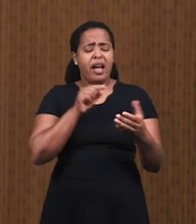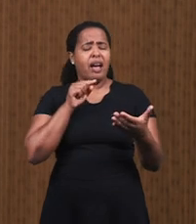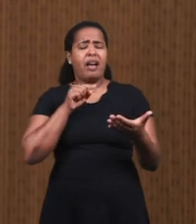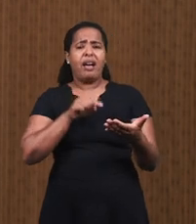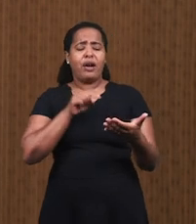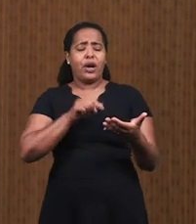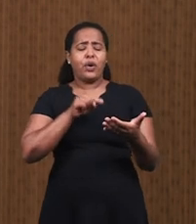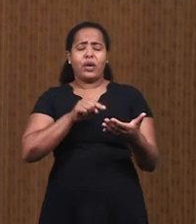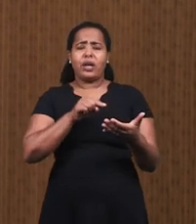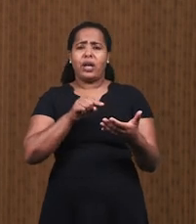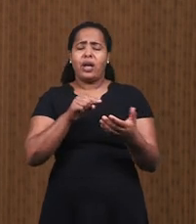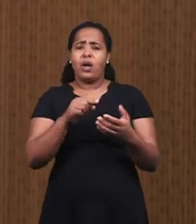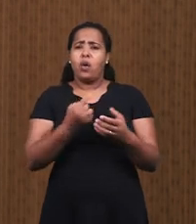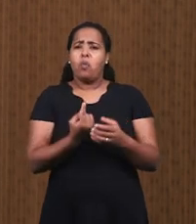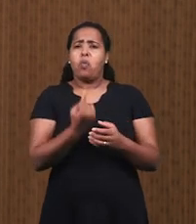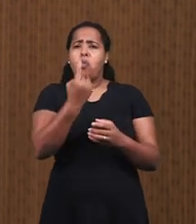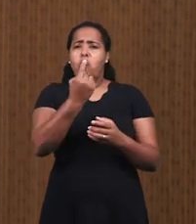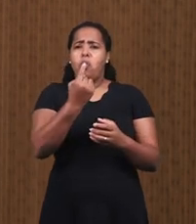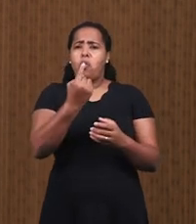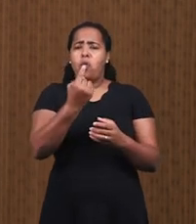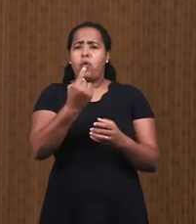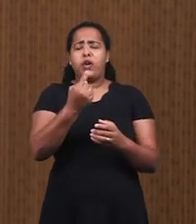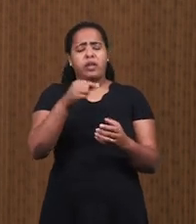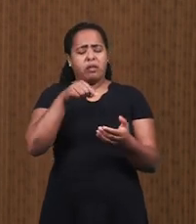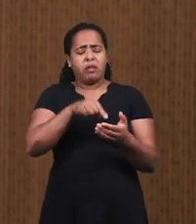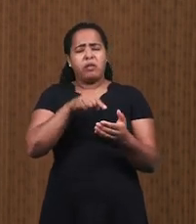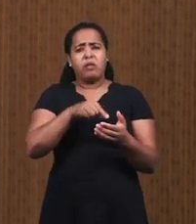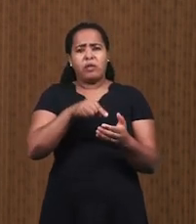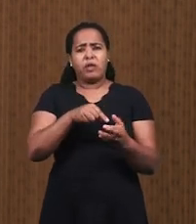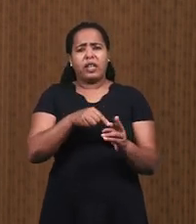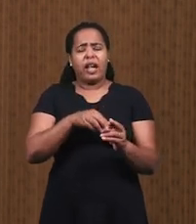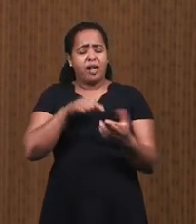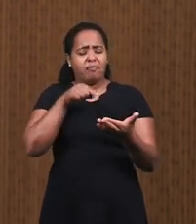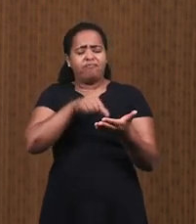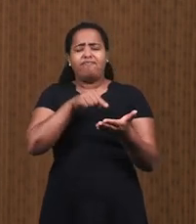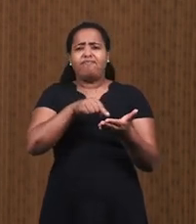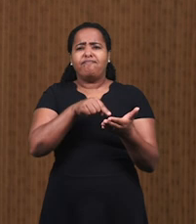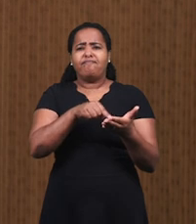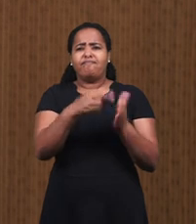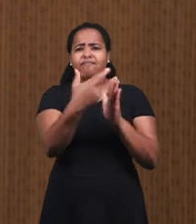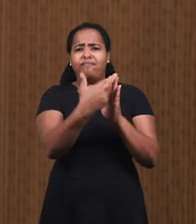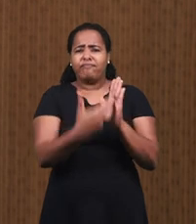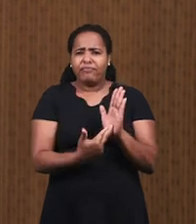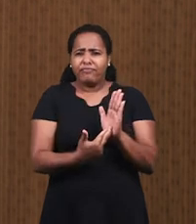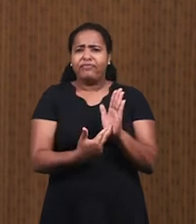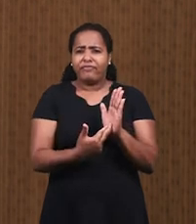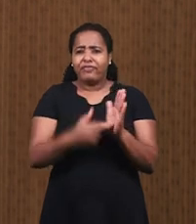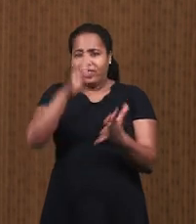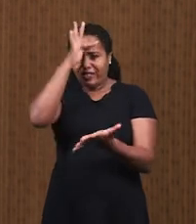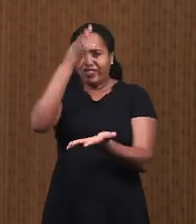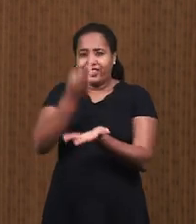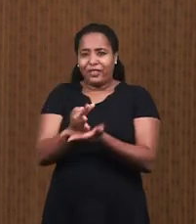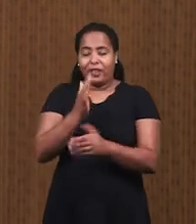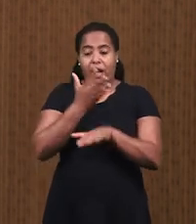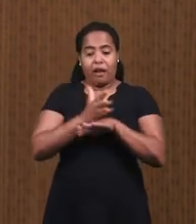Большинство христиан говорят, что Библия – это единственное основание для веры и